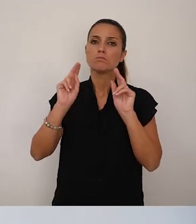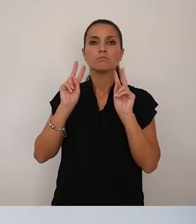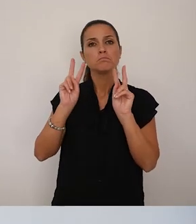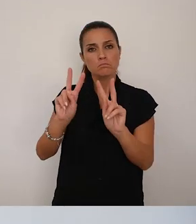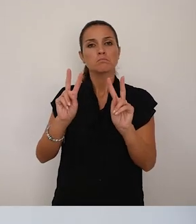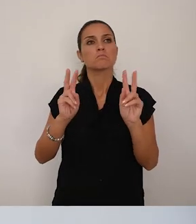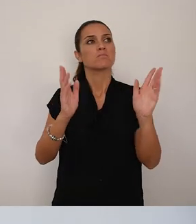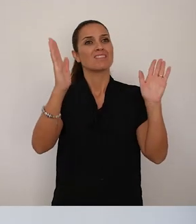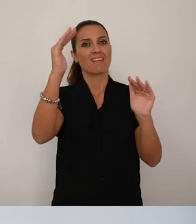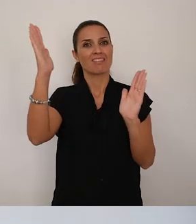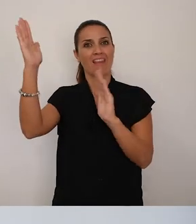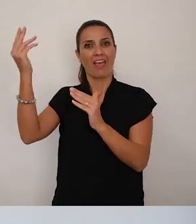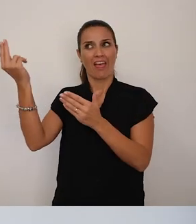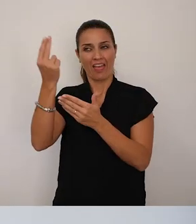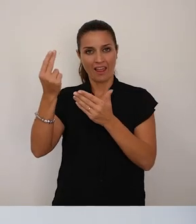del barocco.